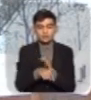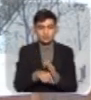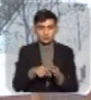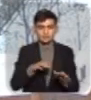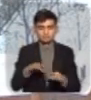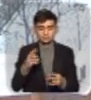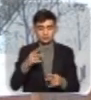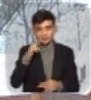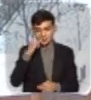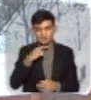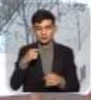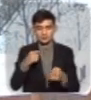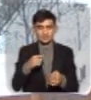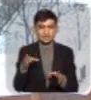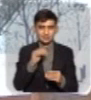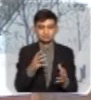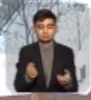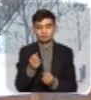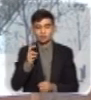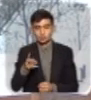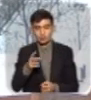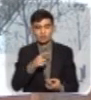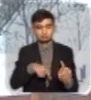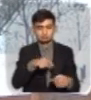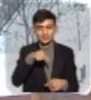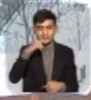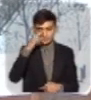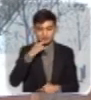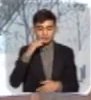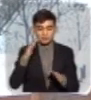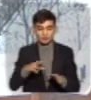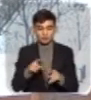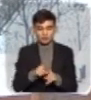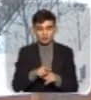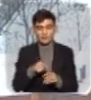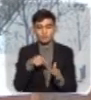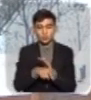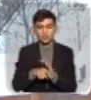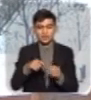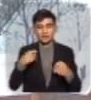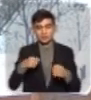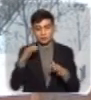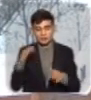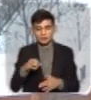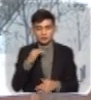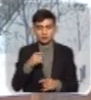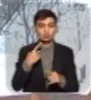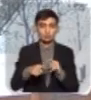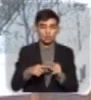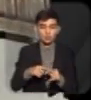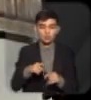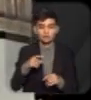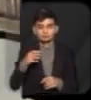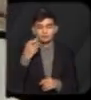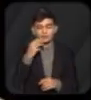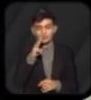производство, то есть поддерживать именно тех предпринимателей, которые производят продукты питания для внутреннего рынка, и, с другой стороны, увеличивать